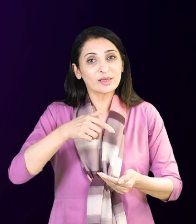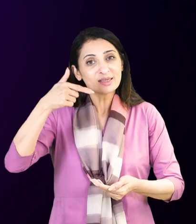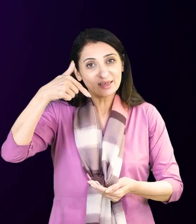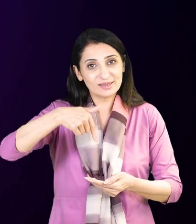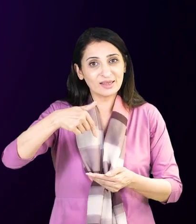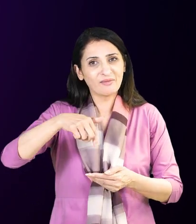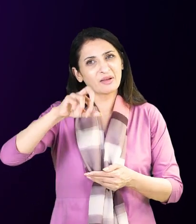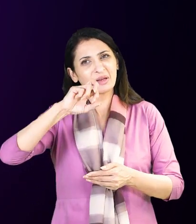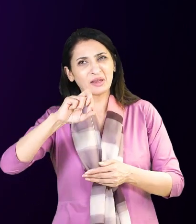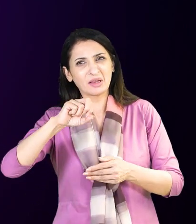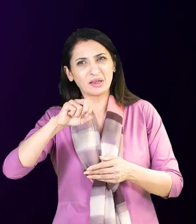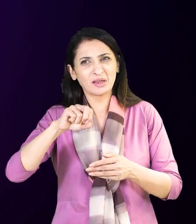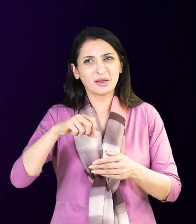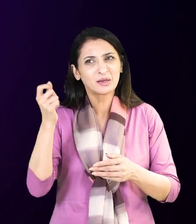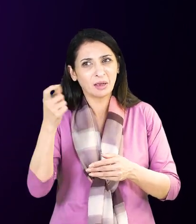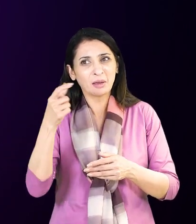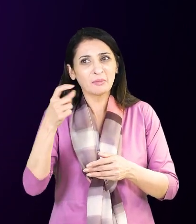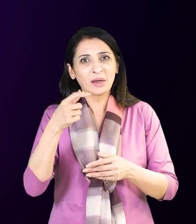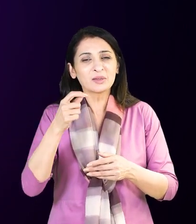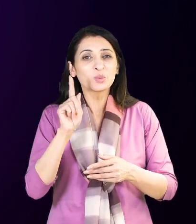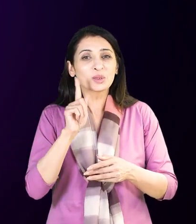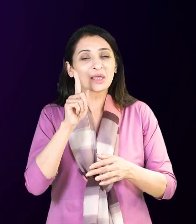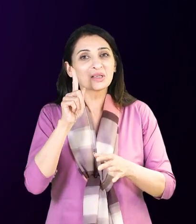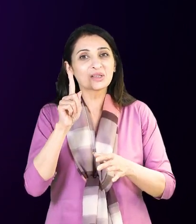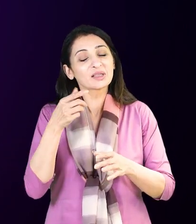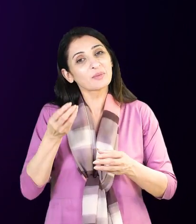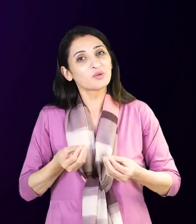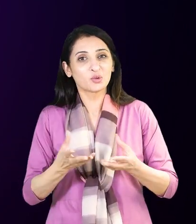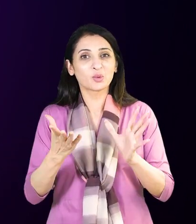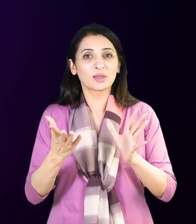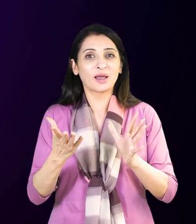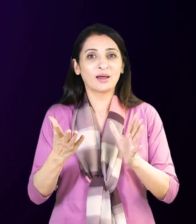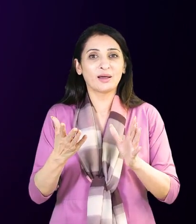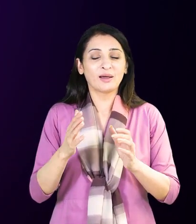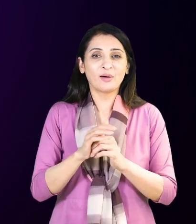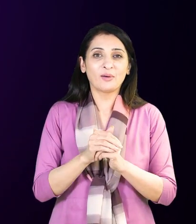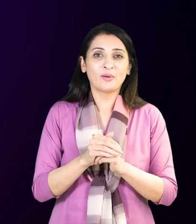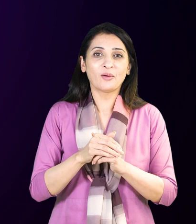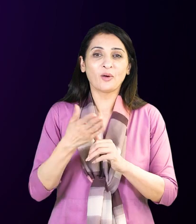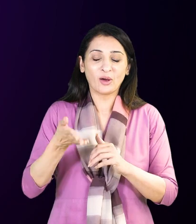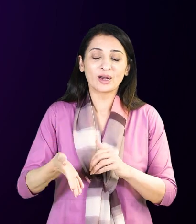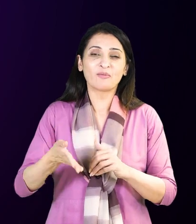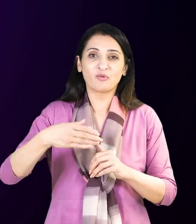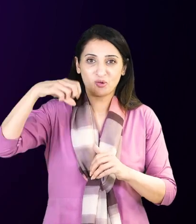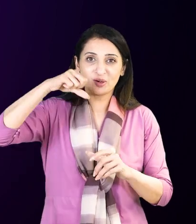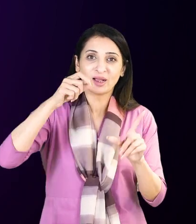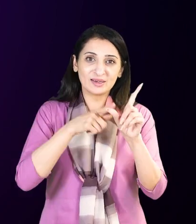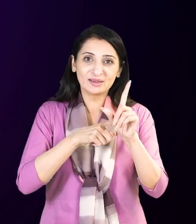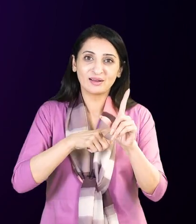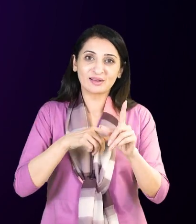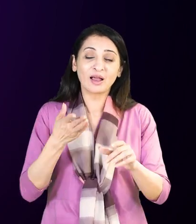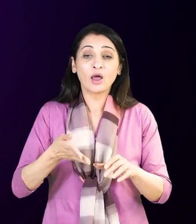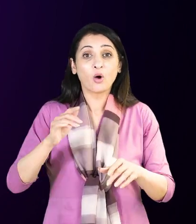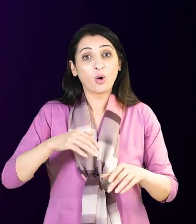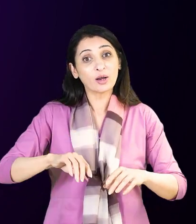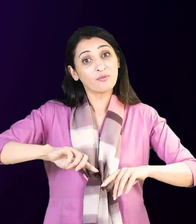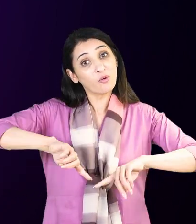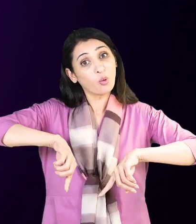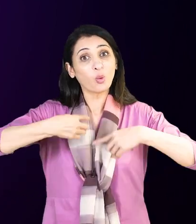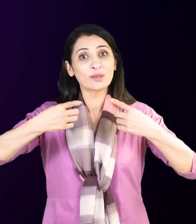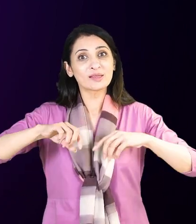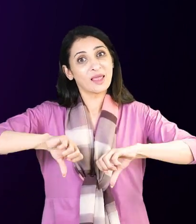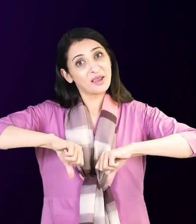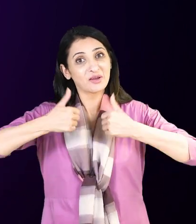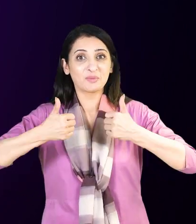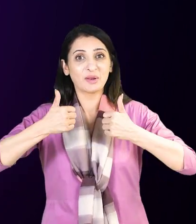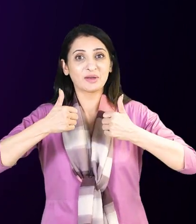से ही स्टार्टेड व्हेन ही वाज ऑलमोस्ट 7-8 months, एंड ही इज़ माशाल्लाह व्हाट 9। आई कैन से कि